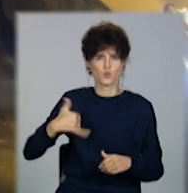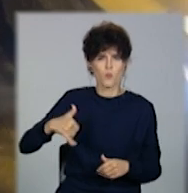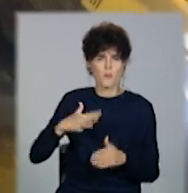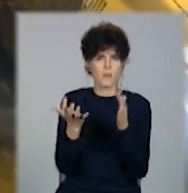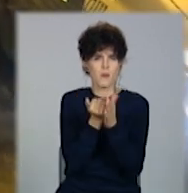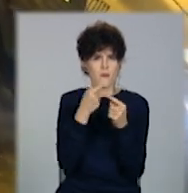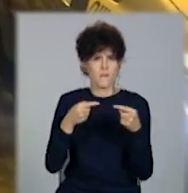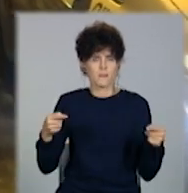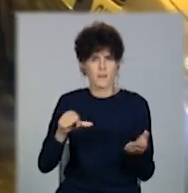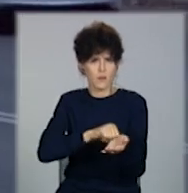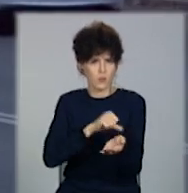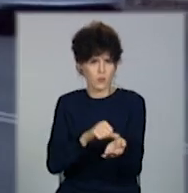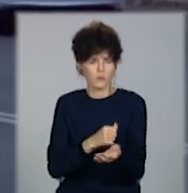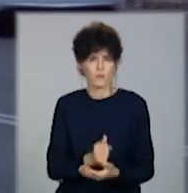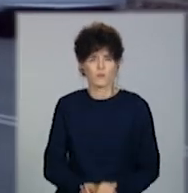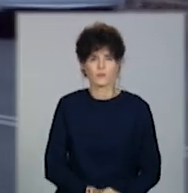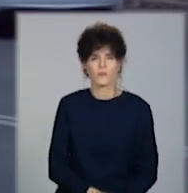невідомою речовиною.